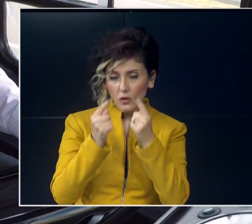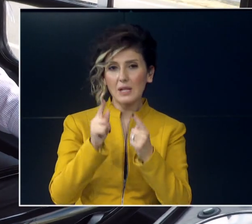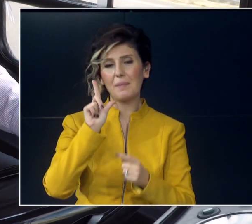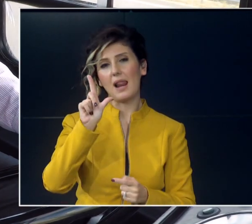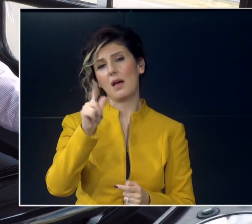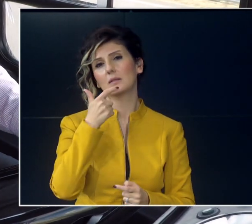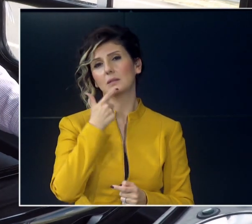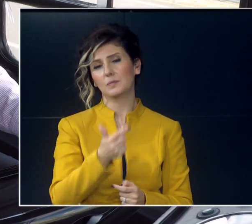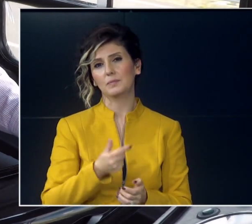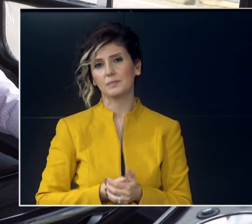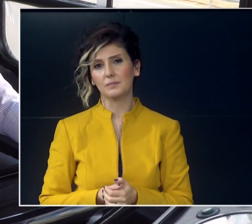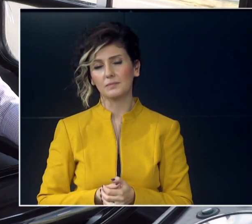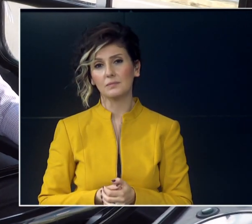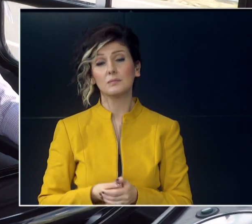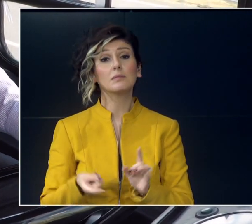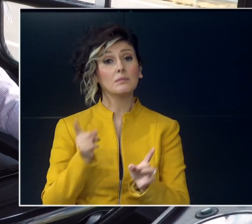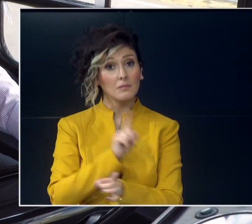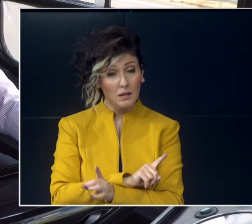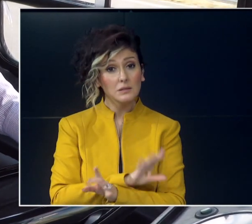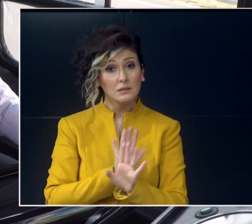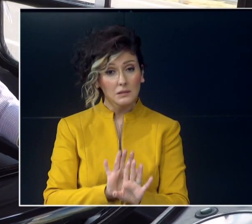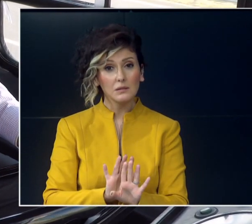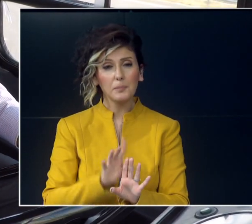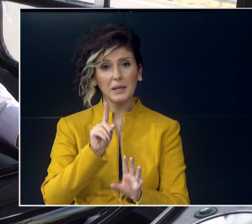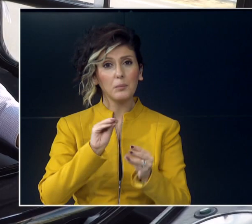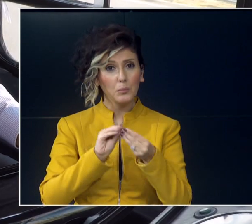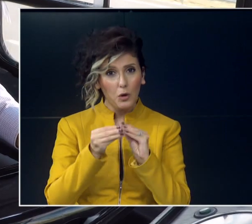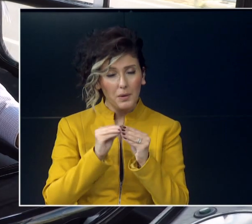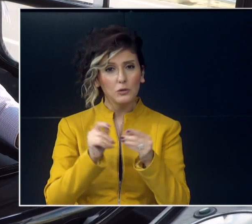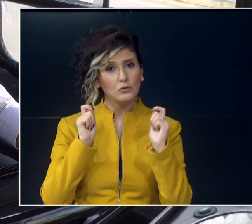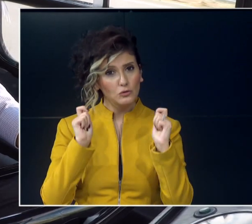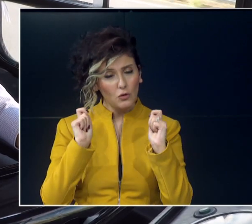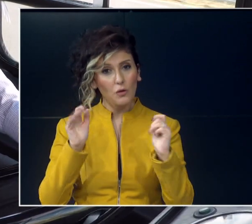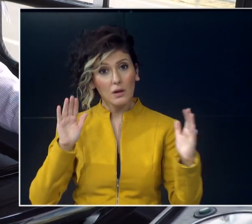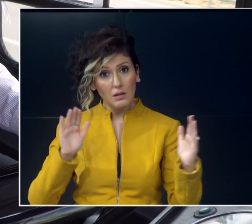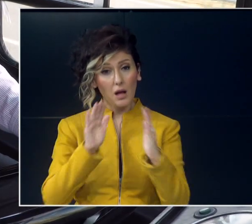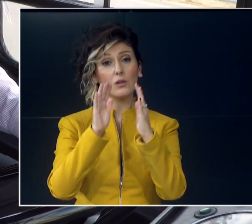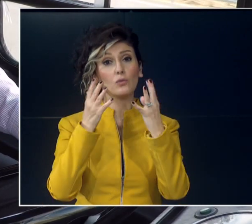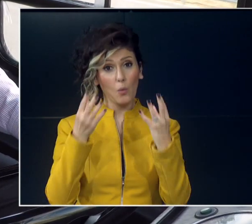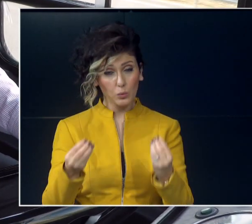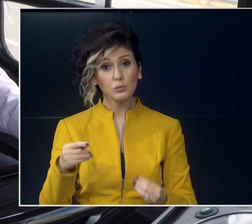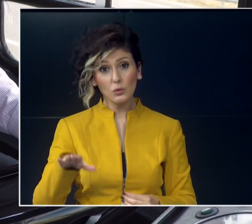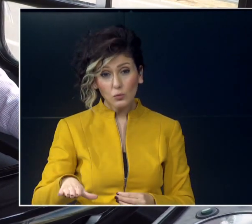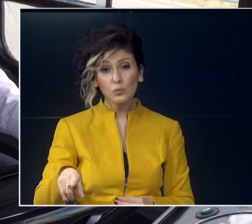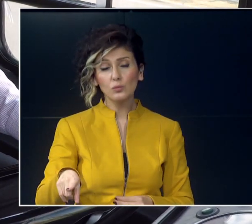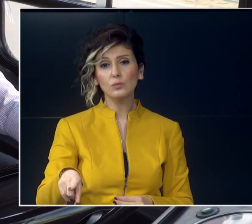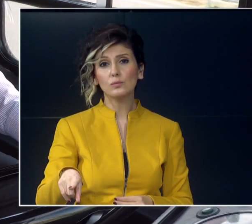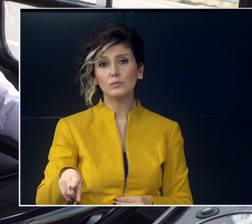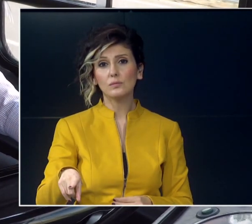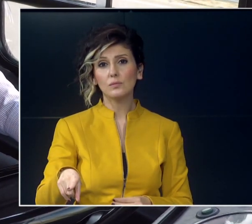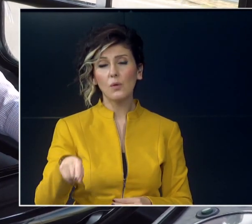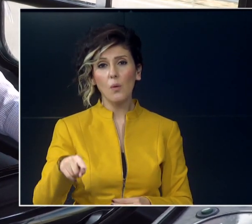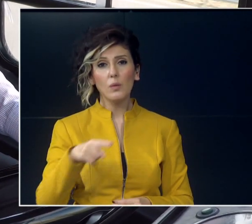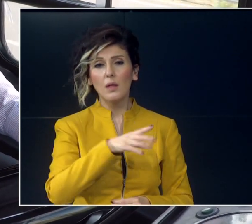lazım. Aksi halde bir sıkıntıyla, zorlukla karşılaştıkları zaman